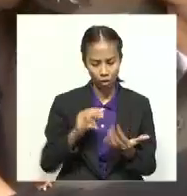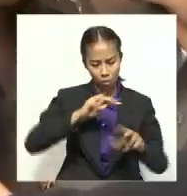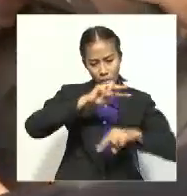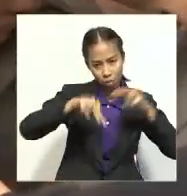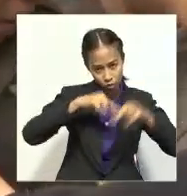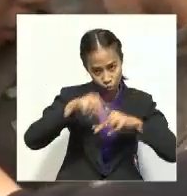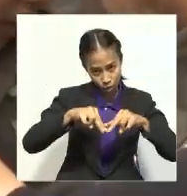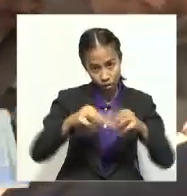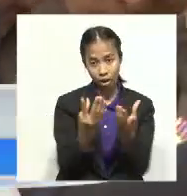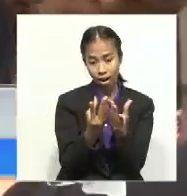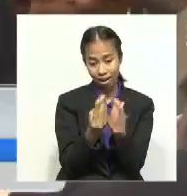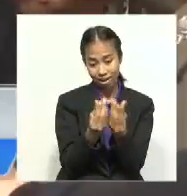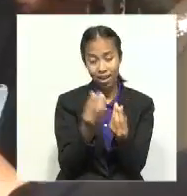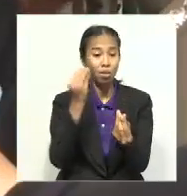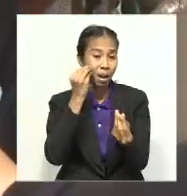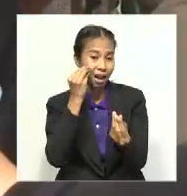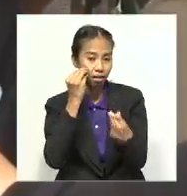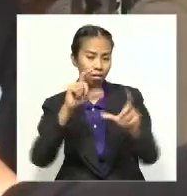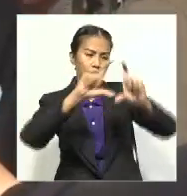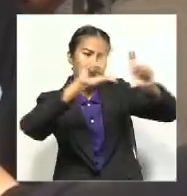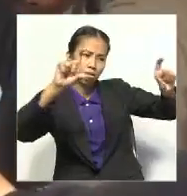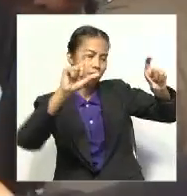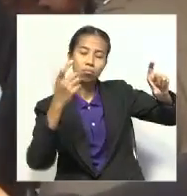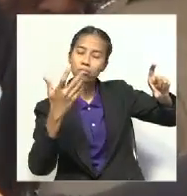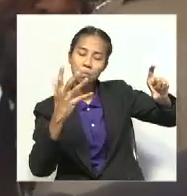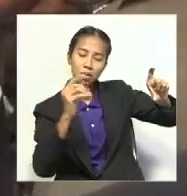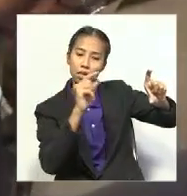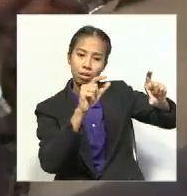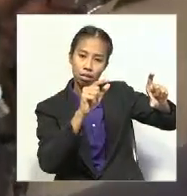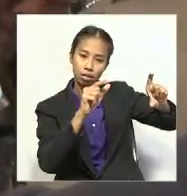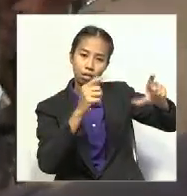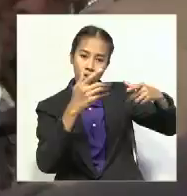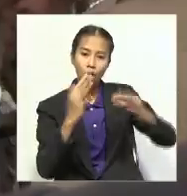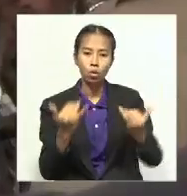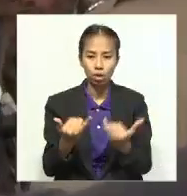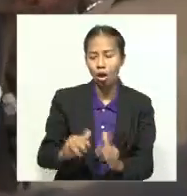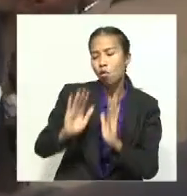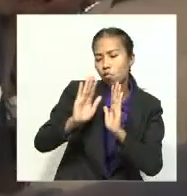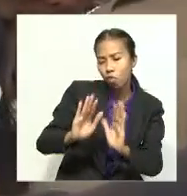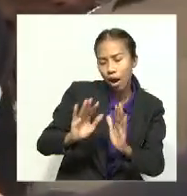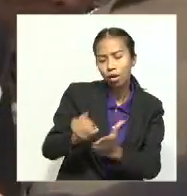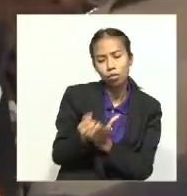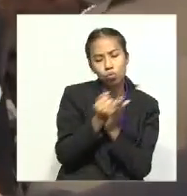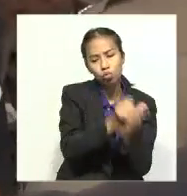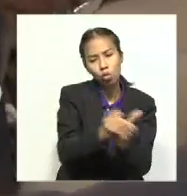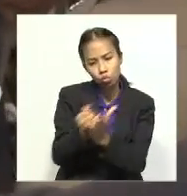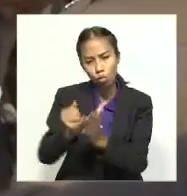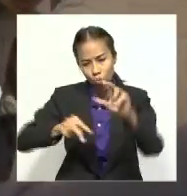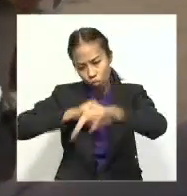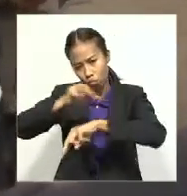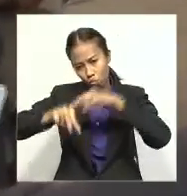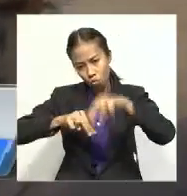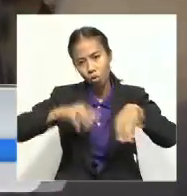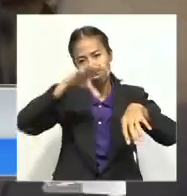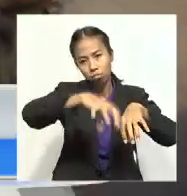เลขบ้านก็มีแต่ไม่ติดคือก็ต่อไปก็คงต้องให้ทางอำเภอแล้วก็ทางท้องถิ่นช่วยตรวจตราดูนะครับสถานประกอบการต่าง